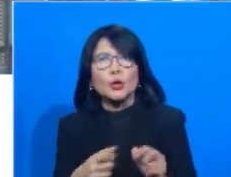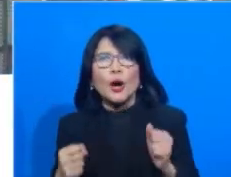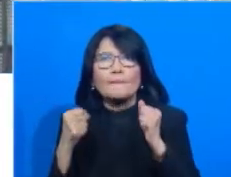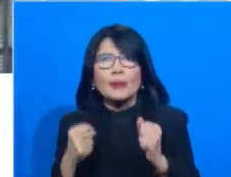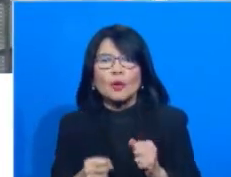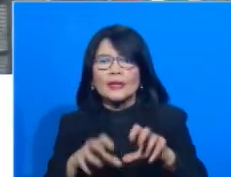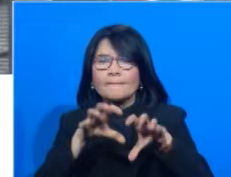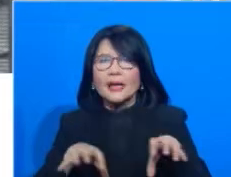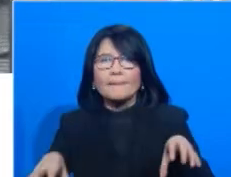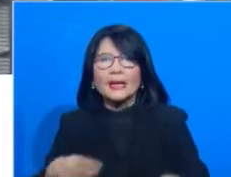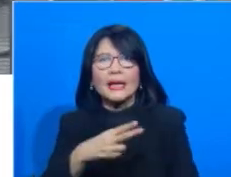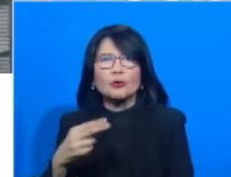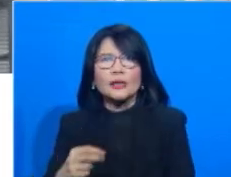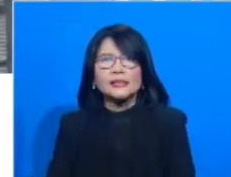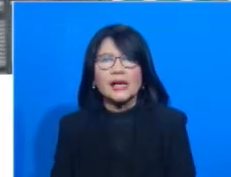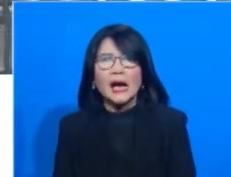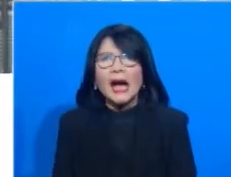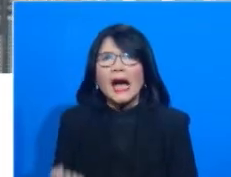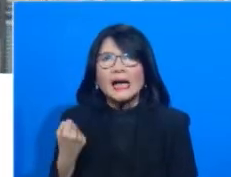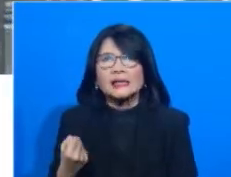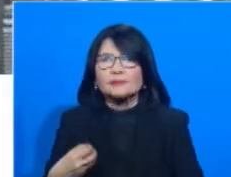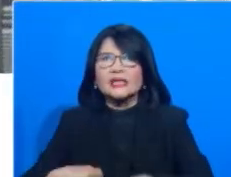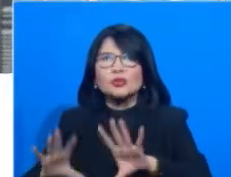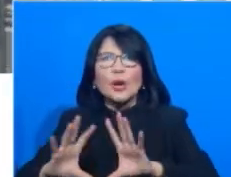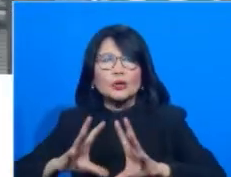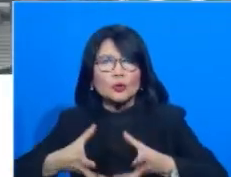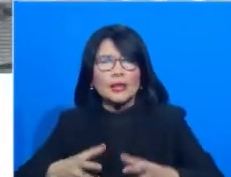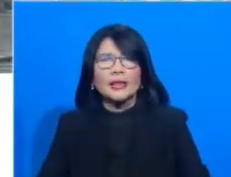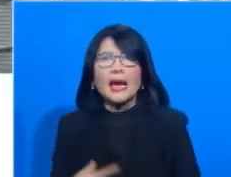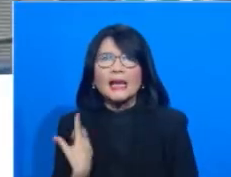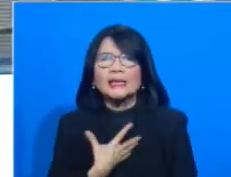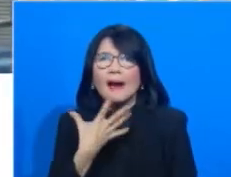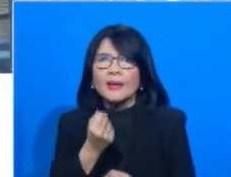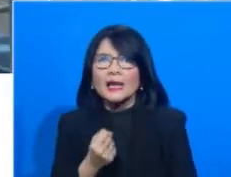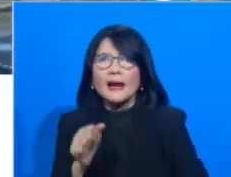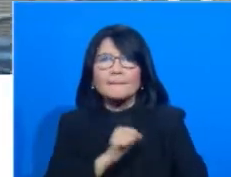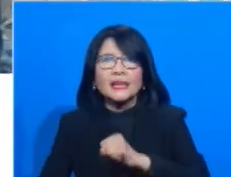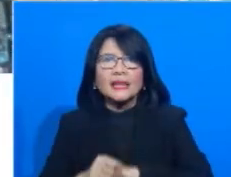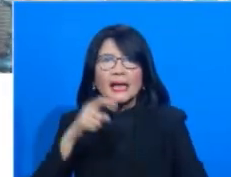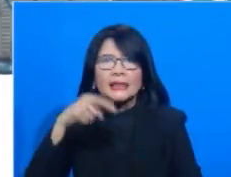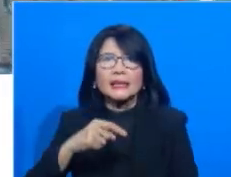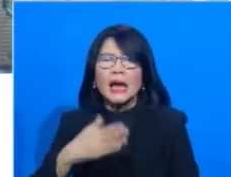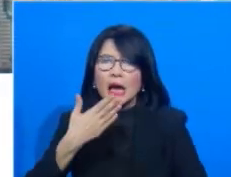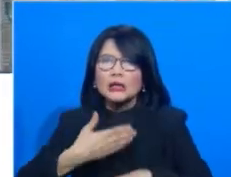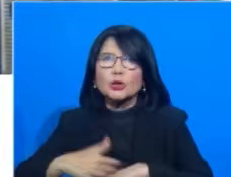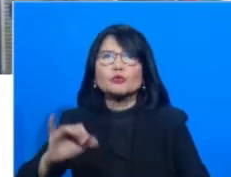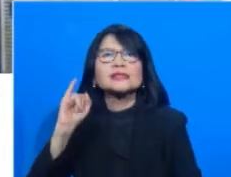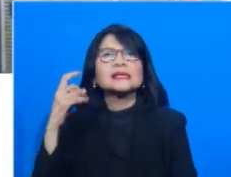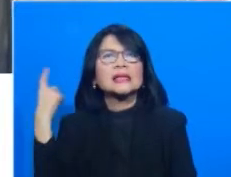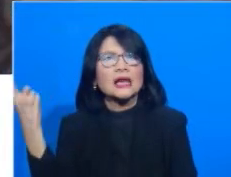produk UMKM Indonesia di pasar global. Kita berharap kegiatan ini dapat menjadi agenda internasional